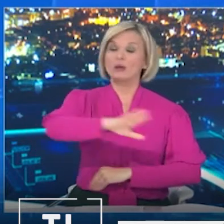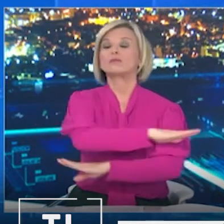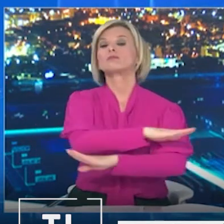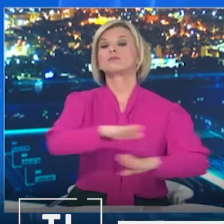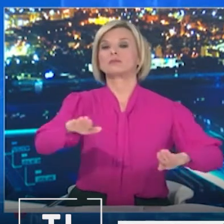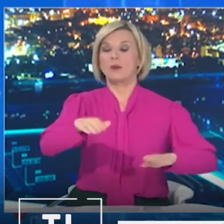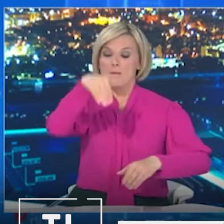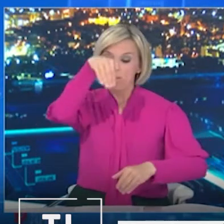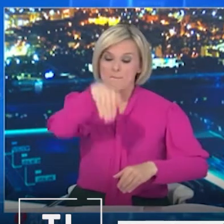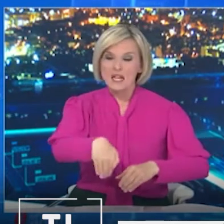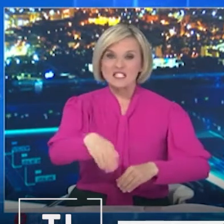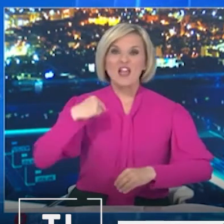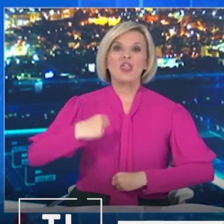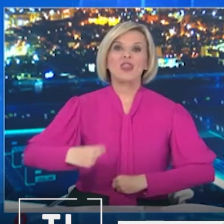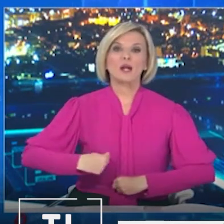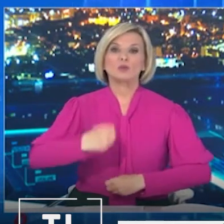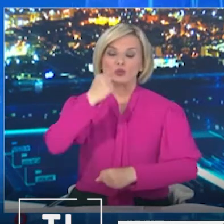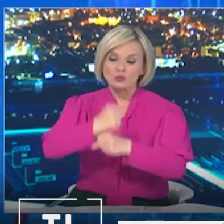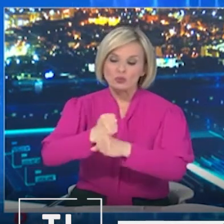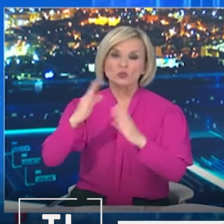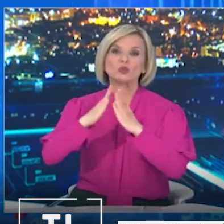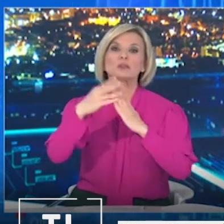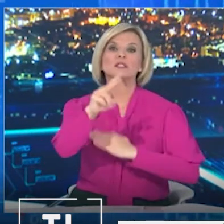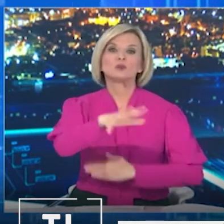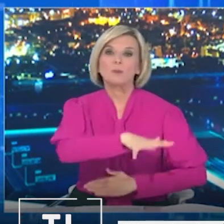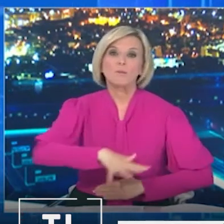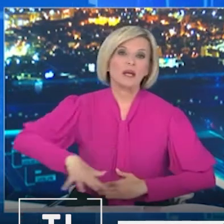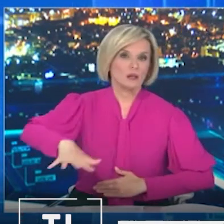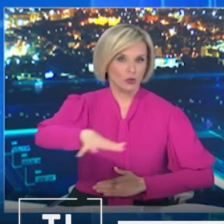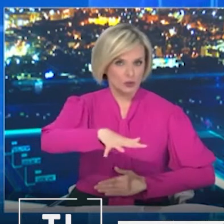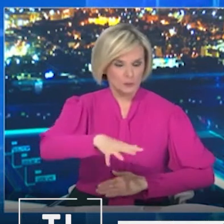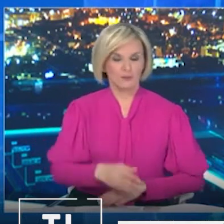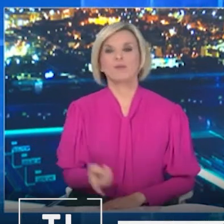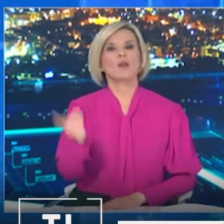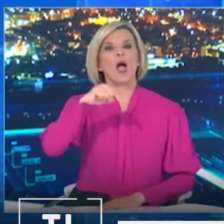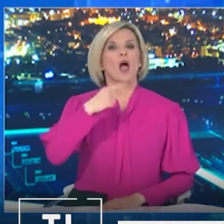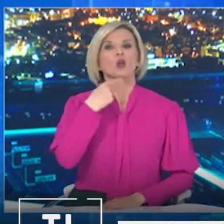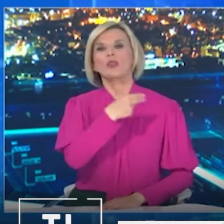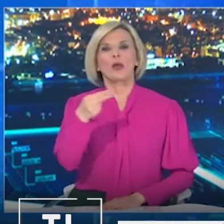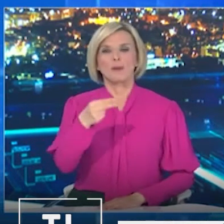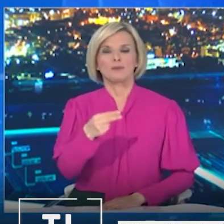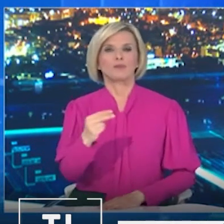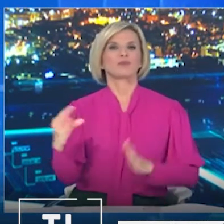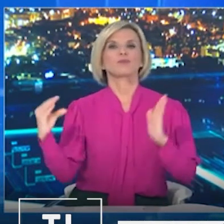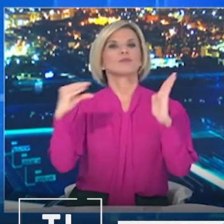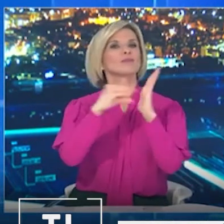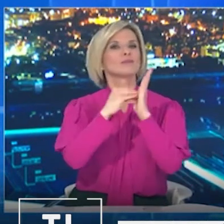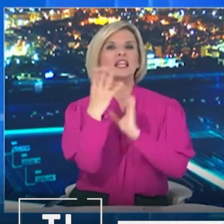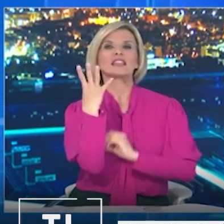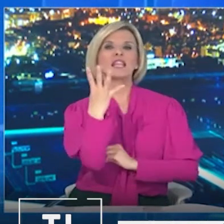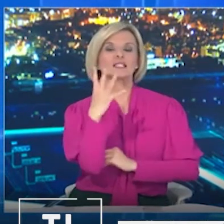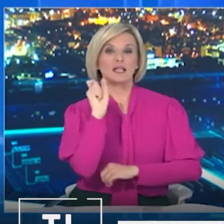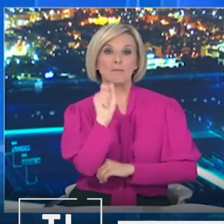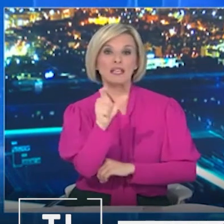να βγάλει βόλτα στο κατοικίδιο. Επίσης, στην περίπτωση της μετακίνησης για παροχή βοήθειας, κωδικός 4, τα ελεκτικά όργανα